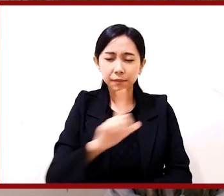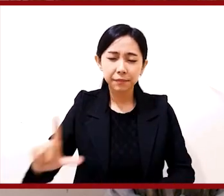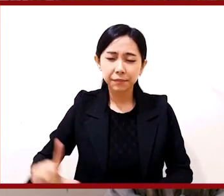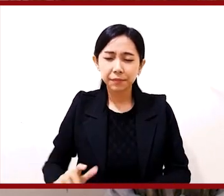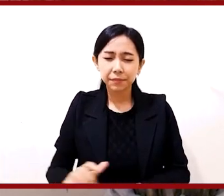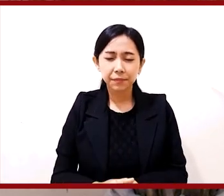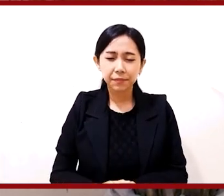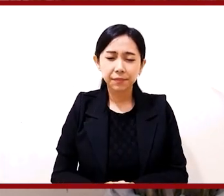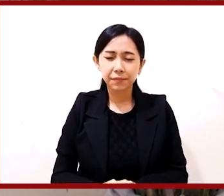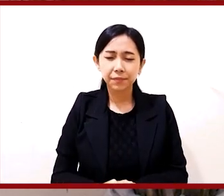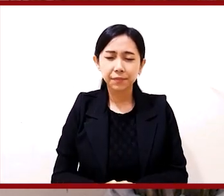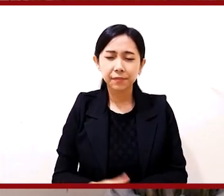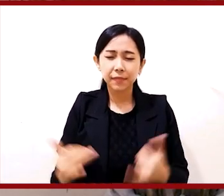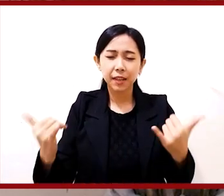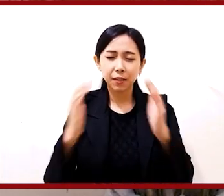Tuhan.